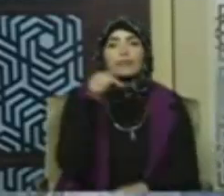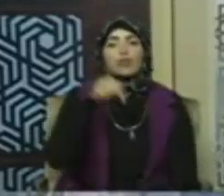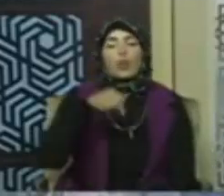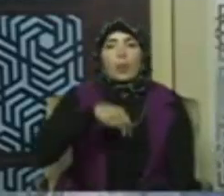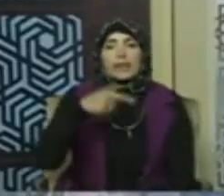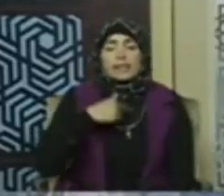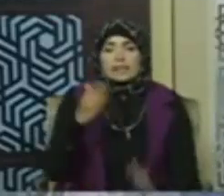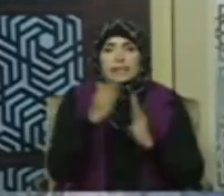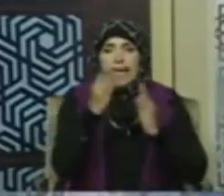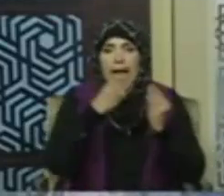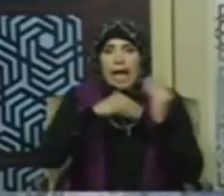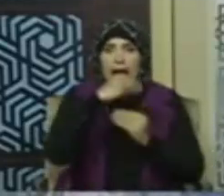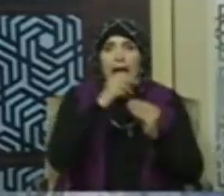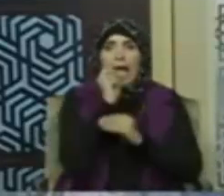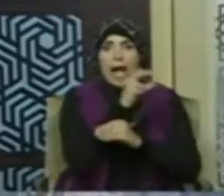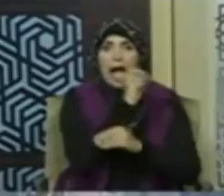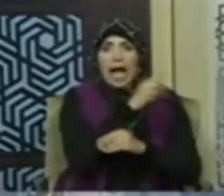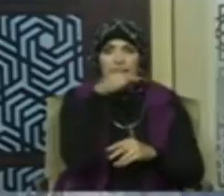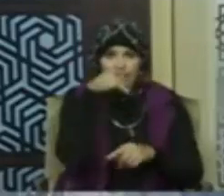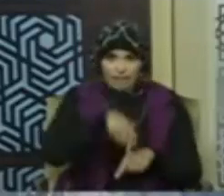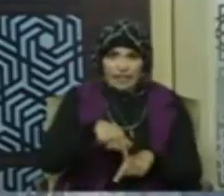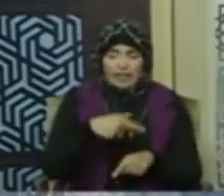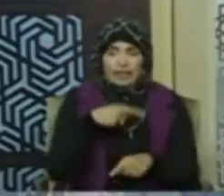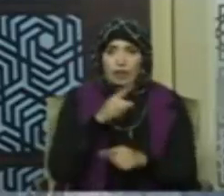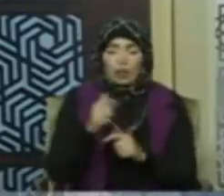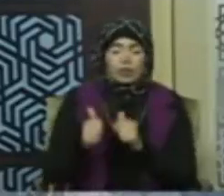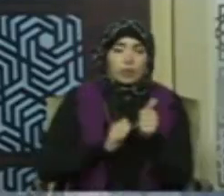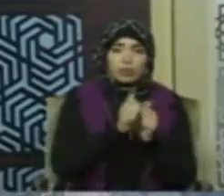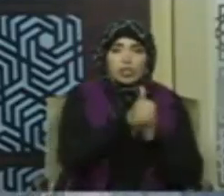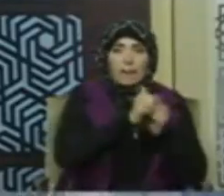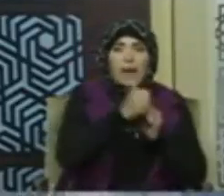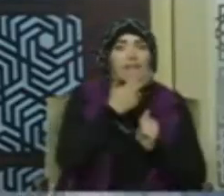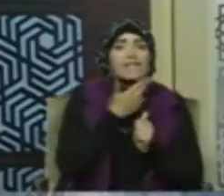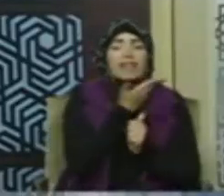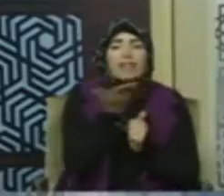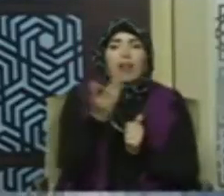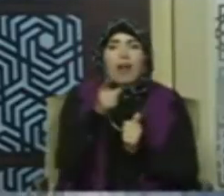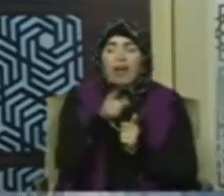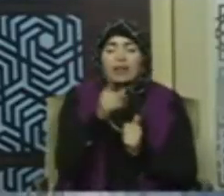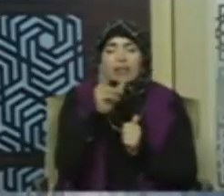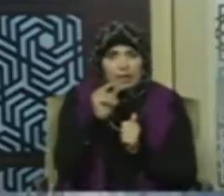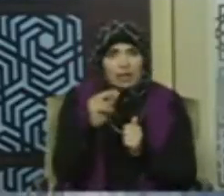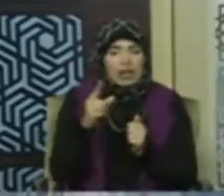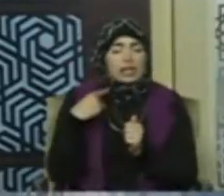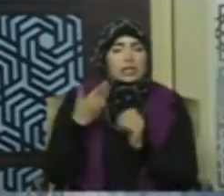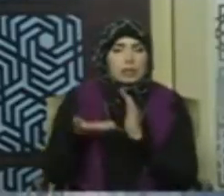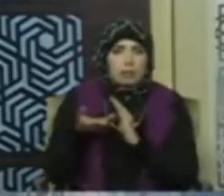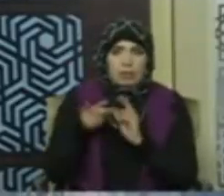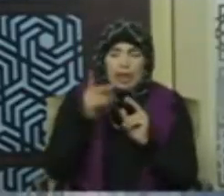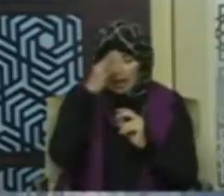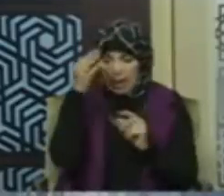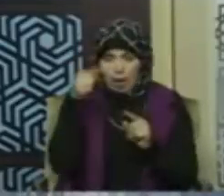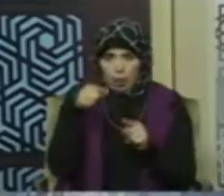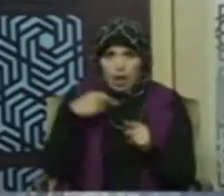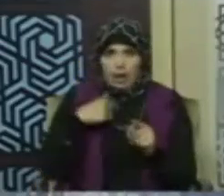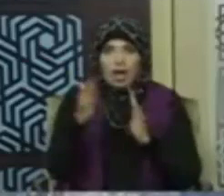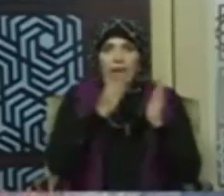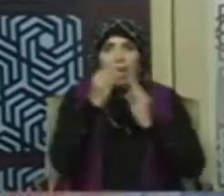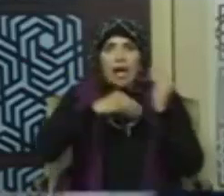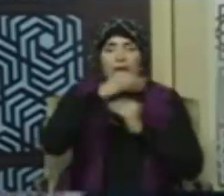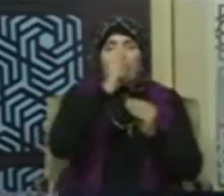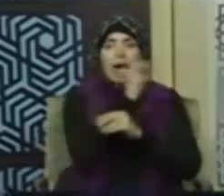فيه، والمسابقة في الخير محمودة، ولا سيما لمن يريد أن يحج حج